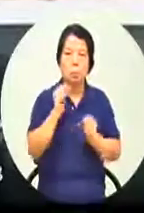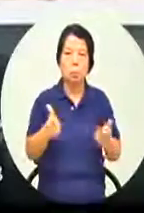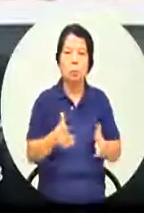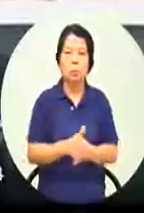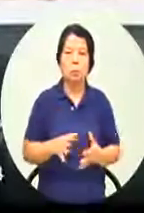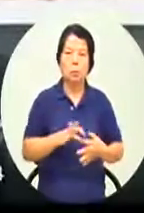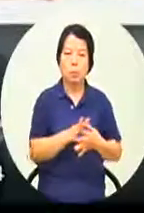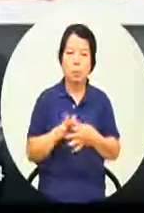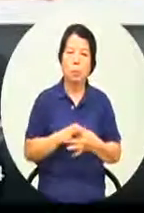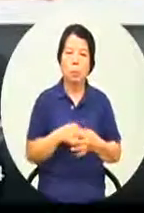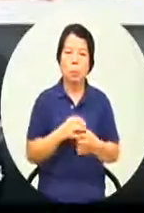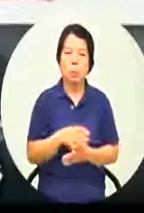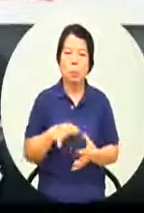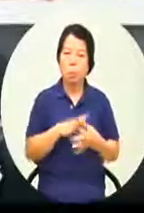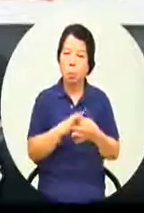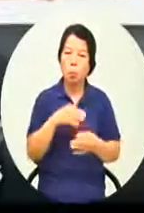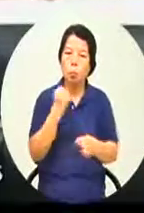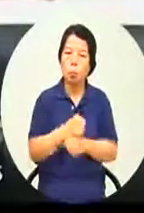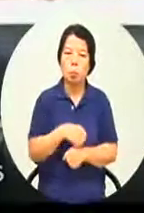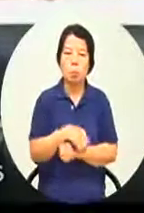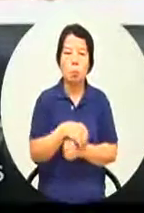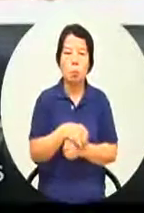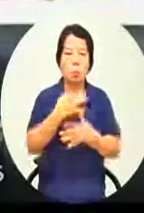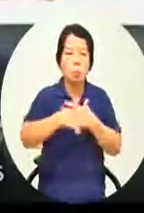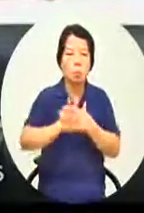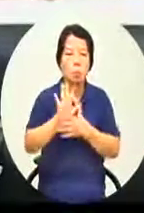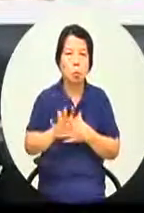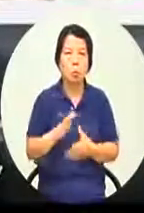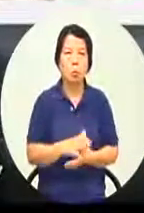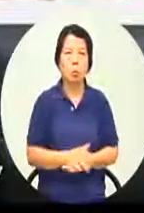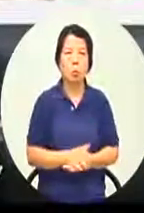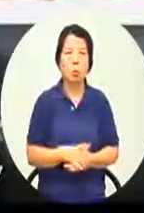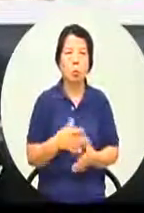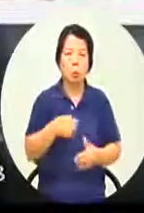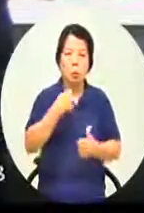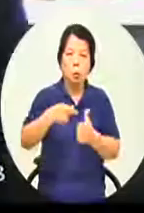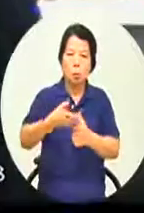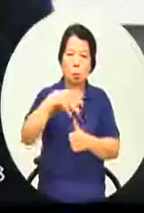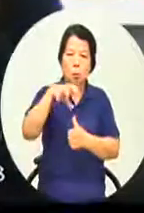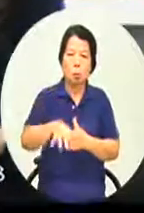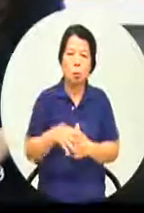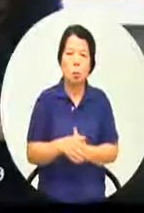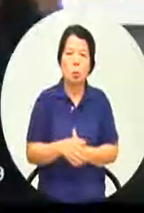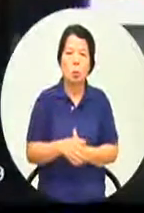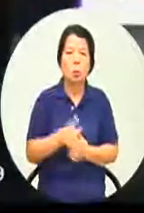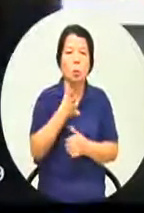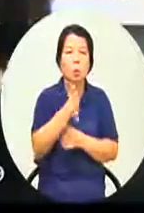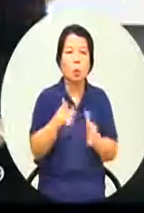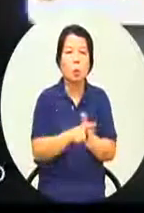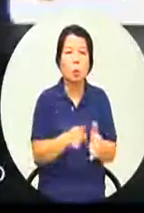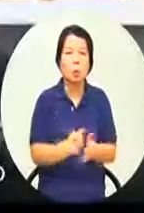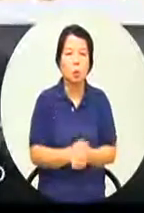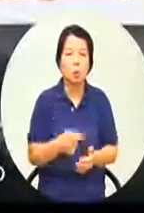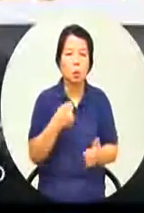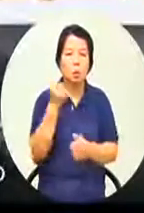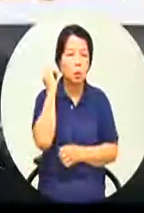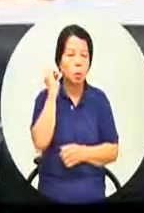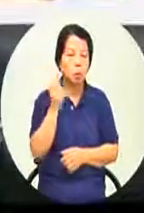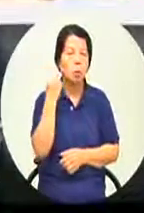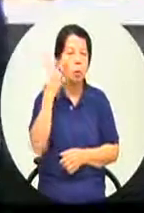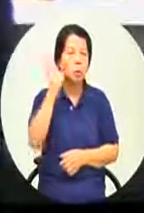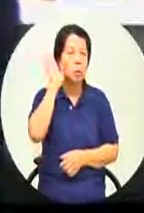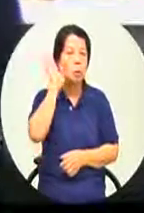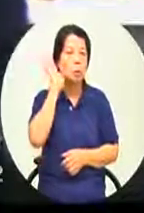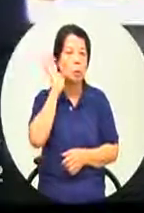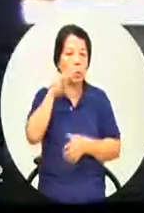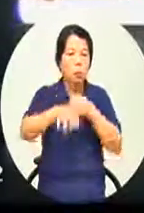联系工作没有做好？我在民政部我在教育部门质询的时候呢，我请教了新闻局长，